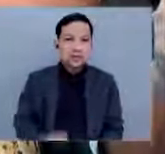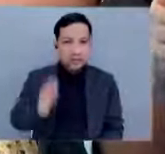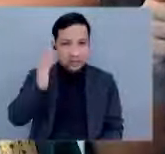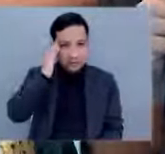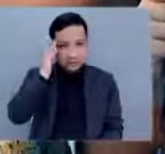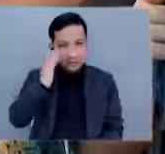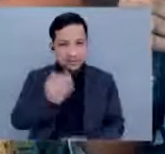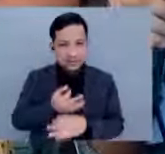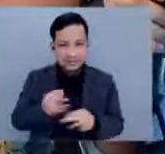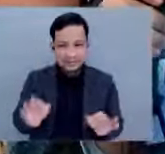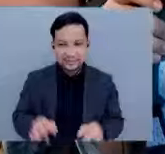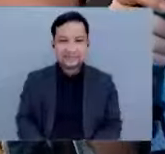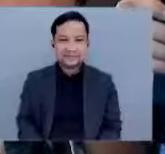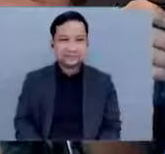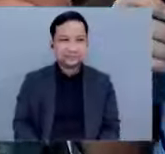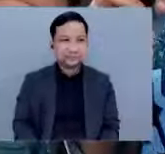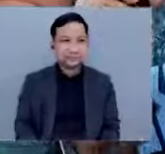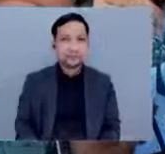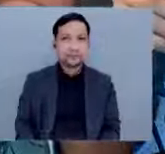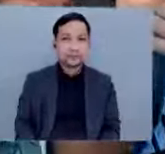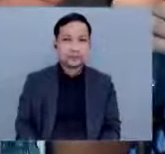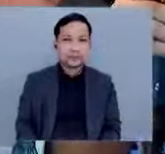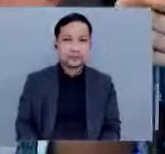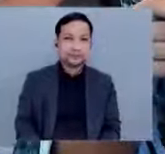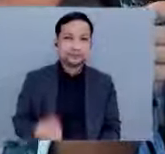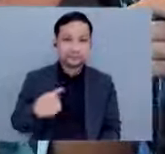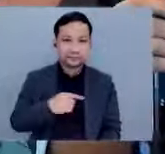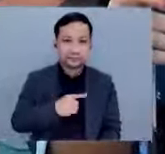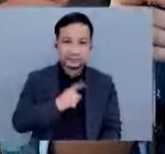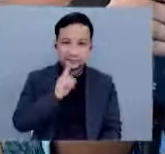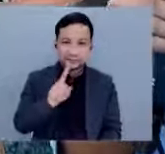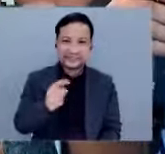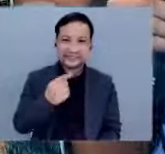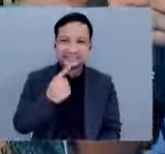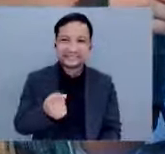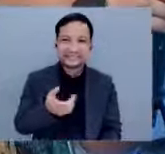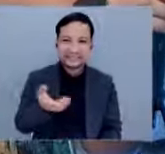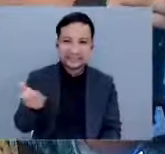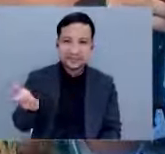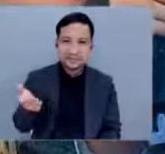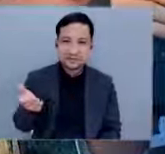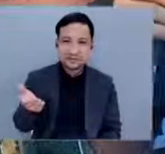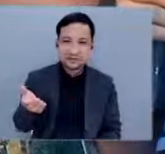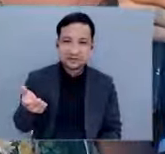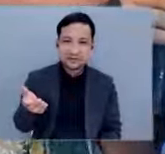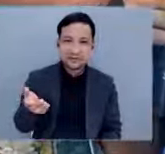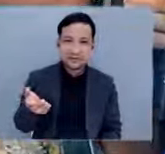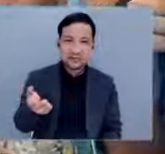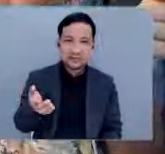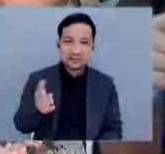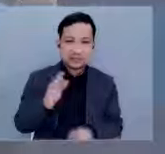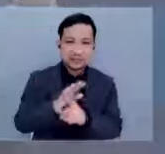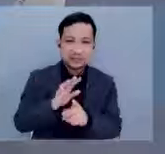yan. Patay tayo dyan. Huwag mo sabihin yan. Pero ito, ano ba yung pinakamahirap?